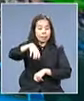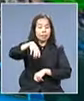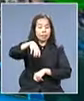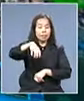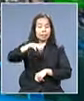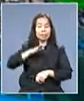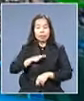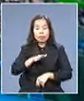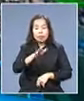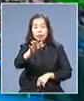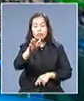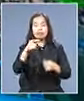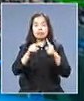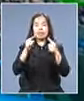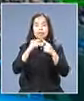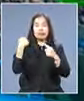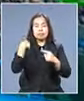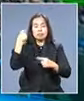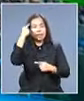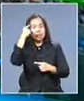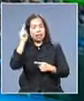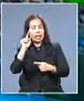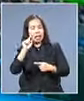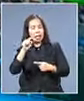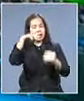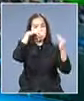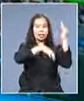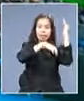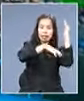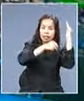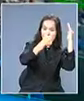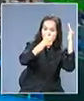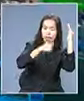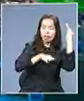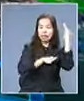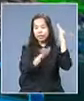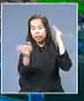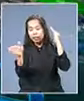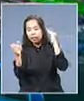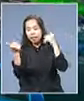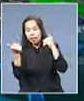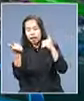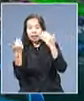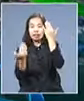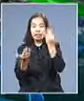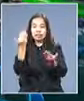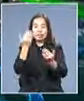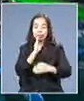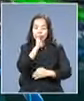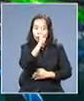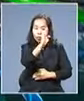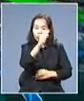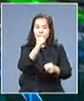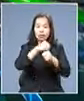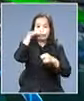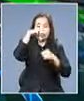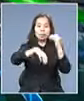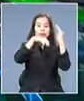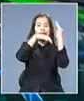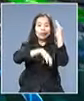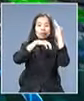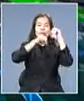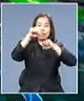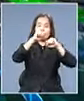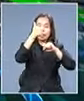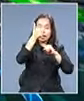าท่านจะออกนั้นท่านจะเลือกเข้ามาทางหลานหลวงก็ได้ออกทางนครสวรรค์ทางเดียวนะครับหรือเลือกออกทางราชดำเนินนอกนะครับซึ่งจะเป็นทูเวย์นี่เป็